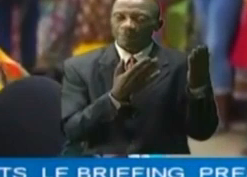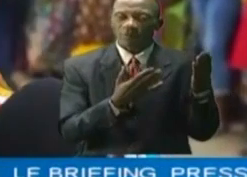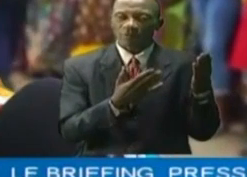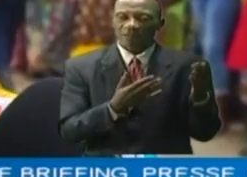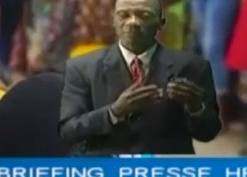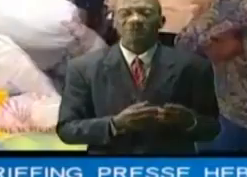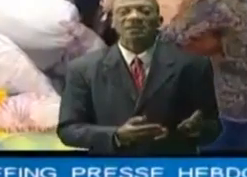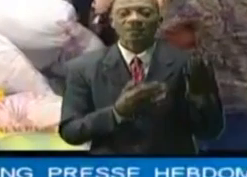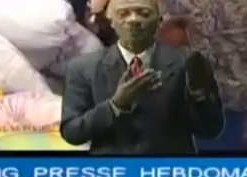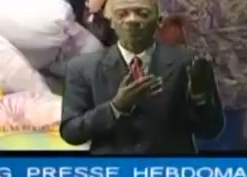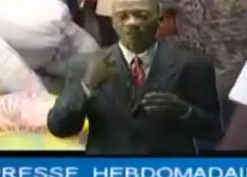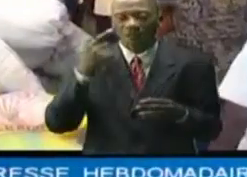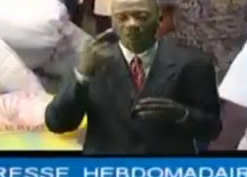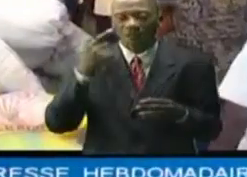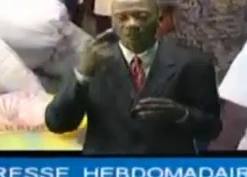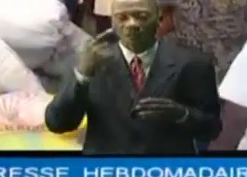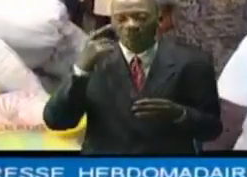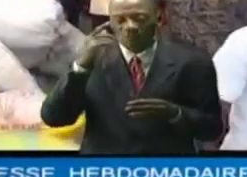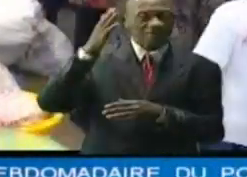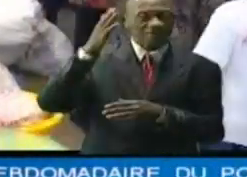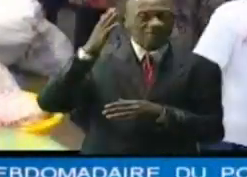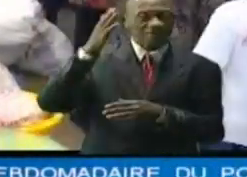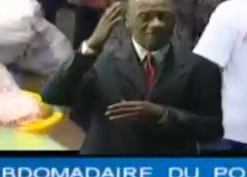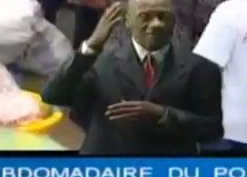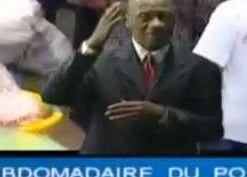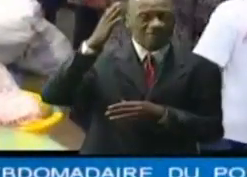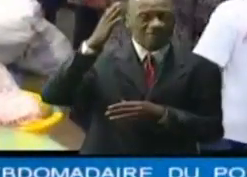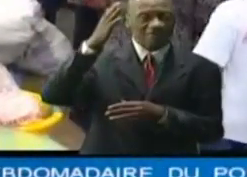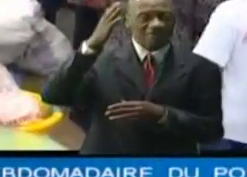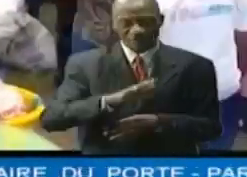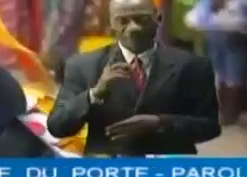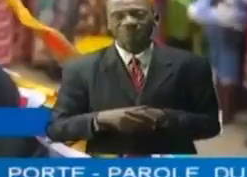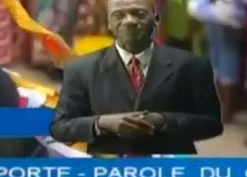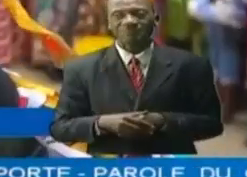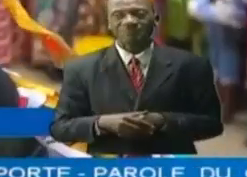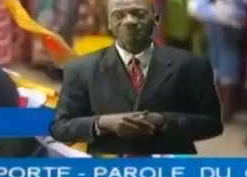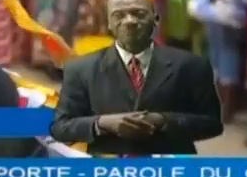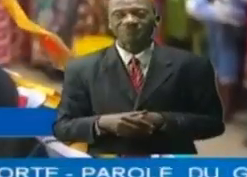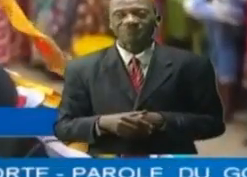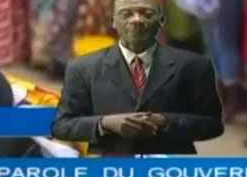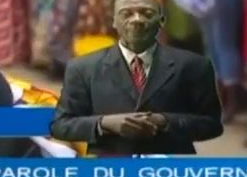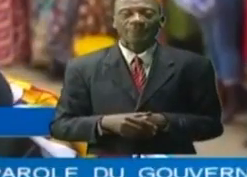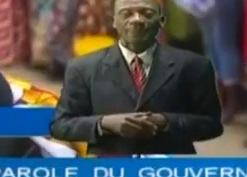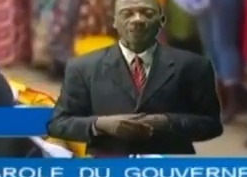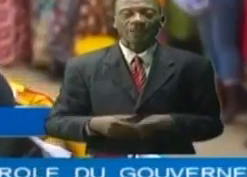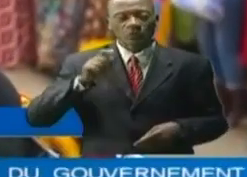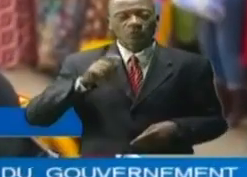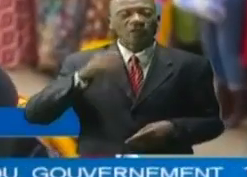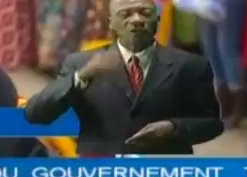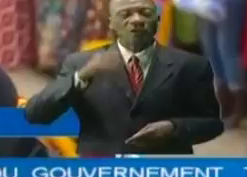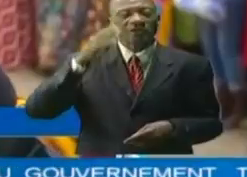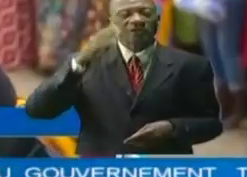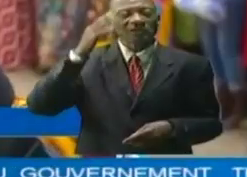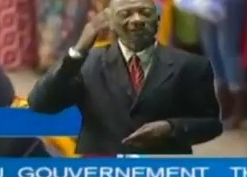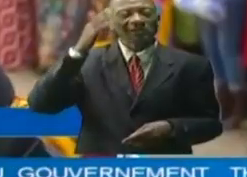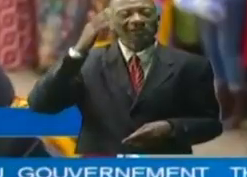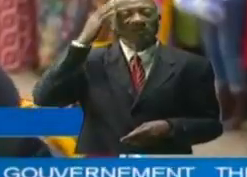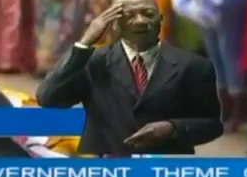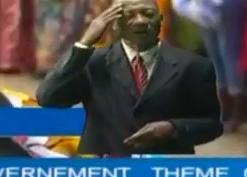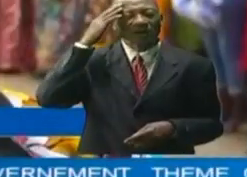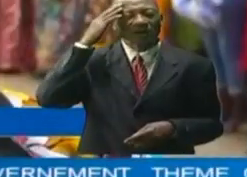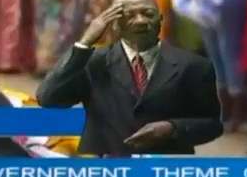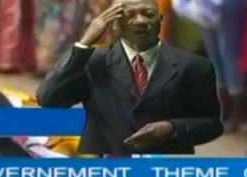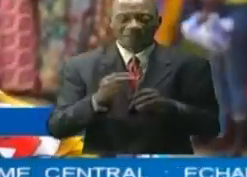à l'avenir d'un pays. Pour qu'ils cessent de penser que les métiers de la terre sont des métiers du passé. Bien